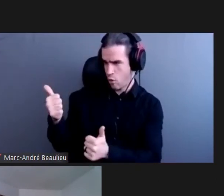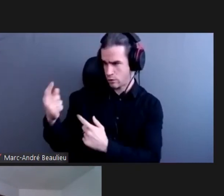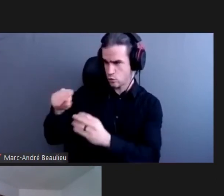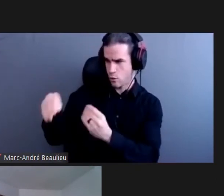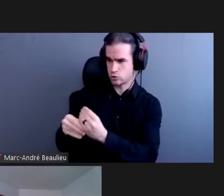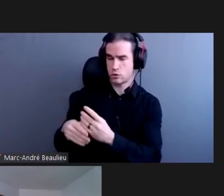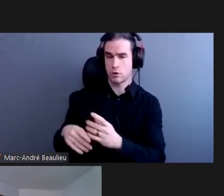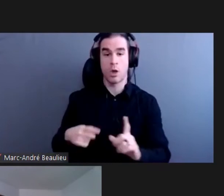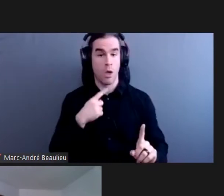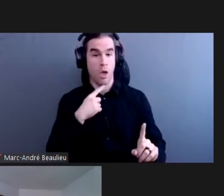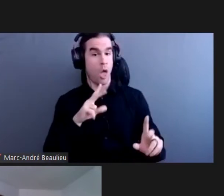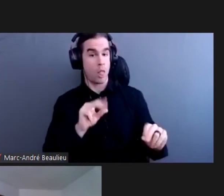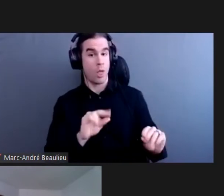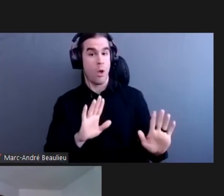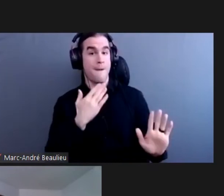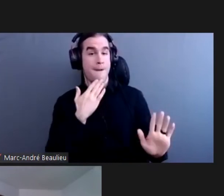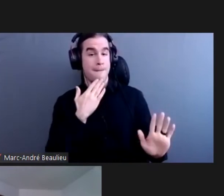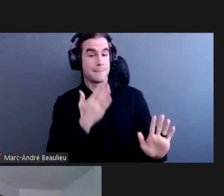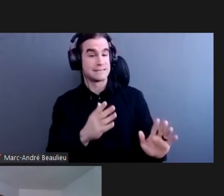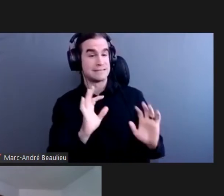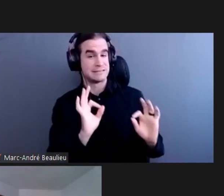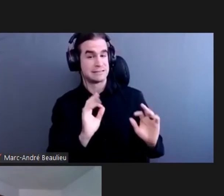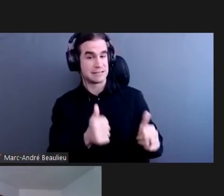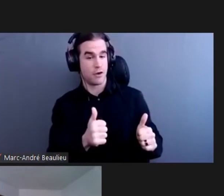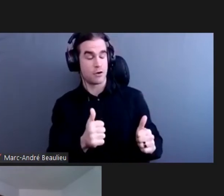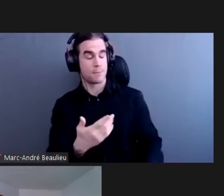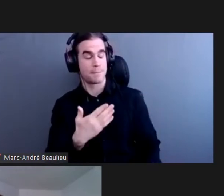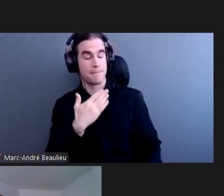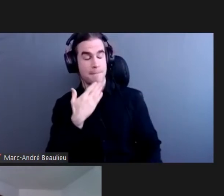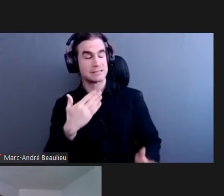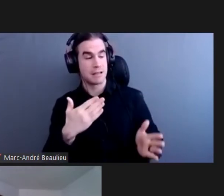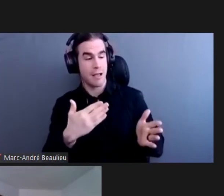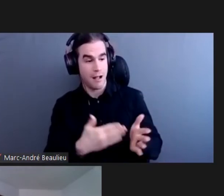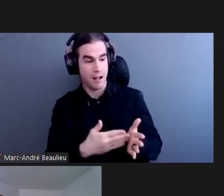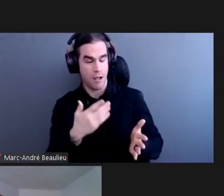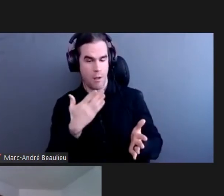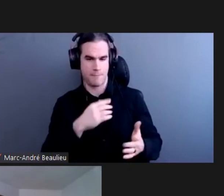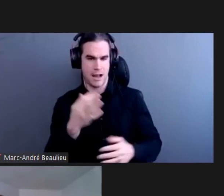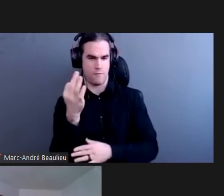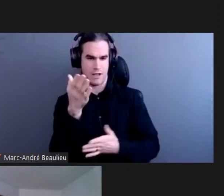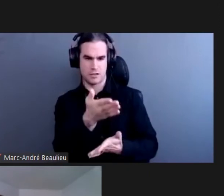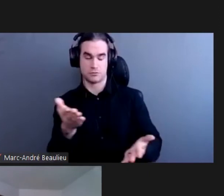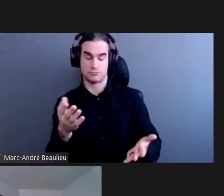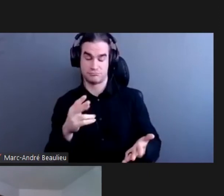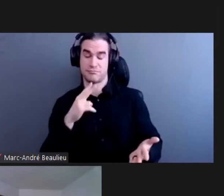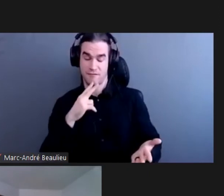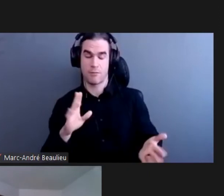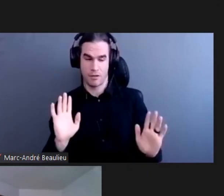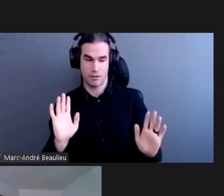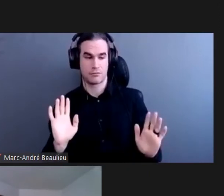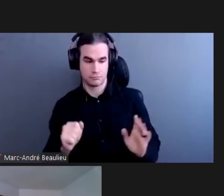chose? Non. Merci, ça va. Merci encore pour cette belle conférence. C'est